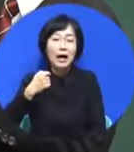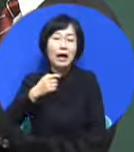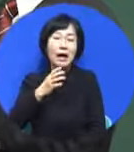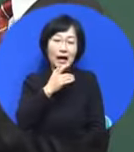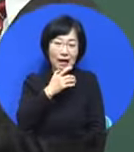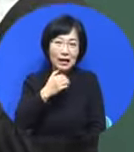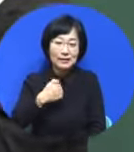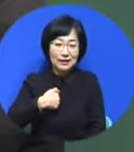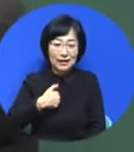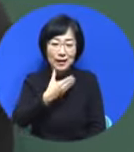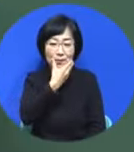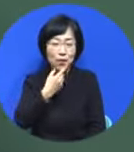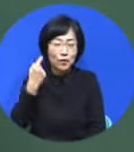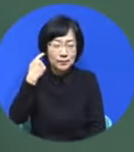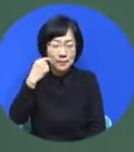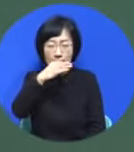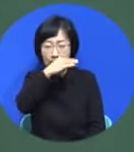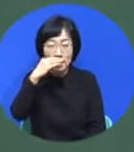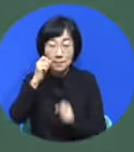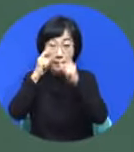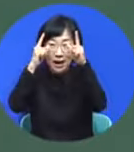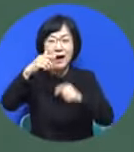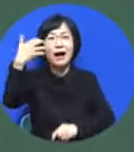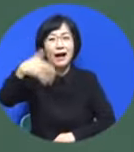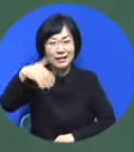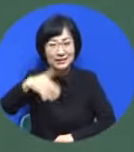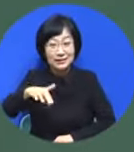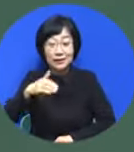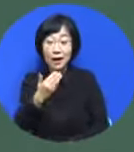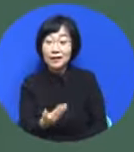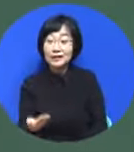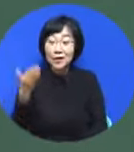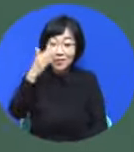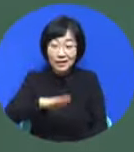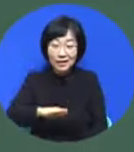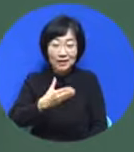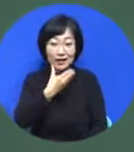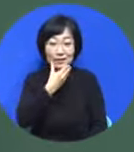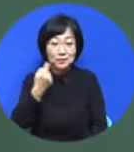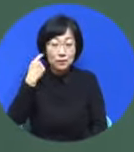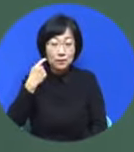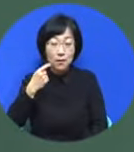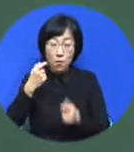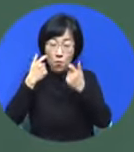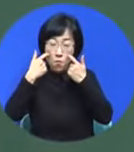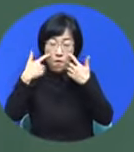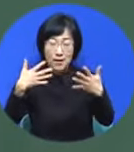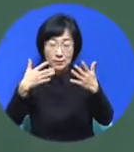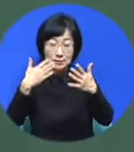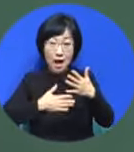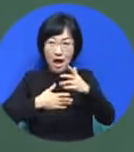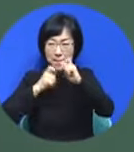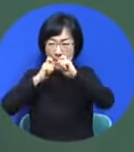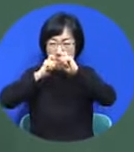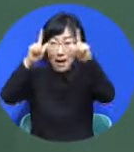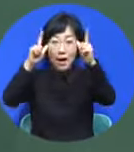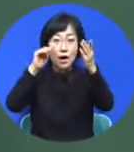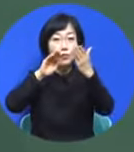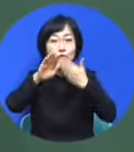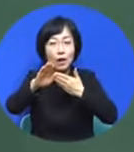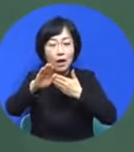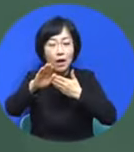it was me who had not understood the gospel correctly. 복음을 깨닫고 나니까 전도가 제일 쉬워요. But after realizing the gospel, evangelism became the